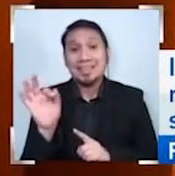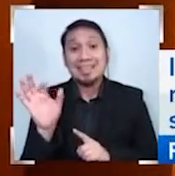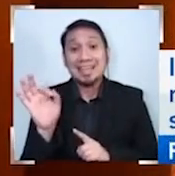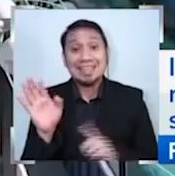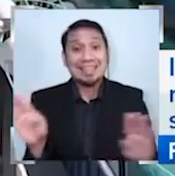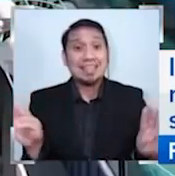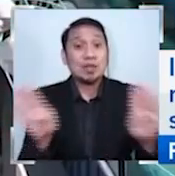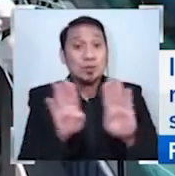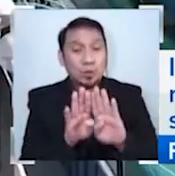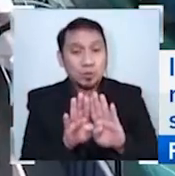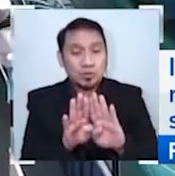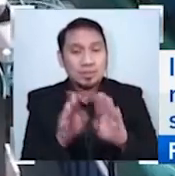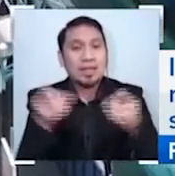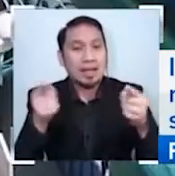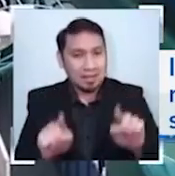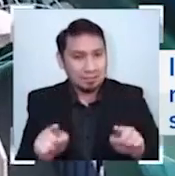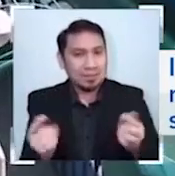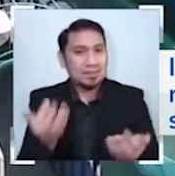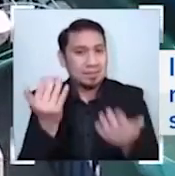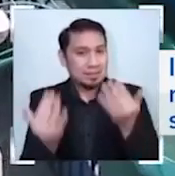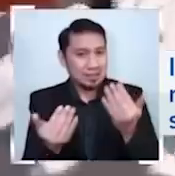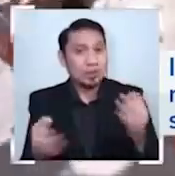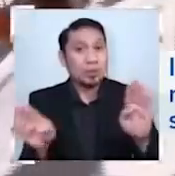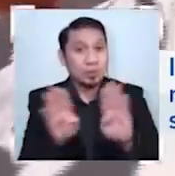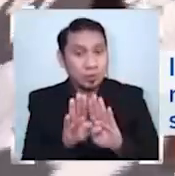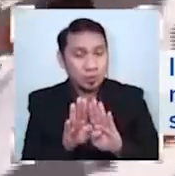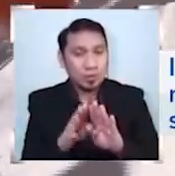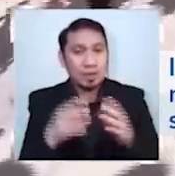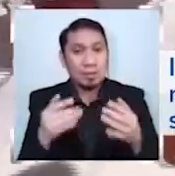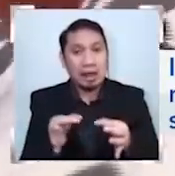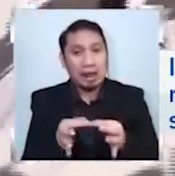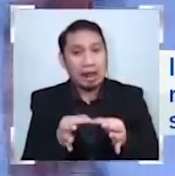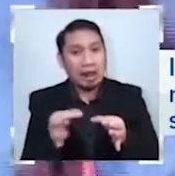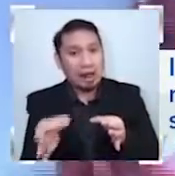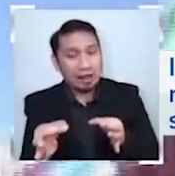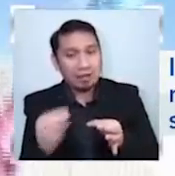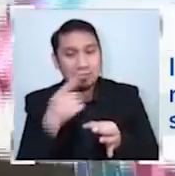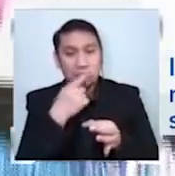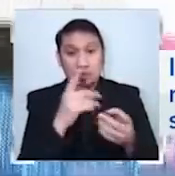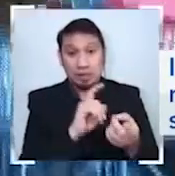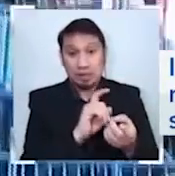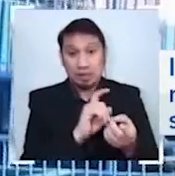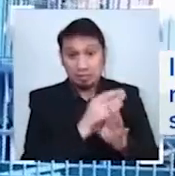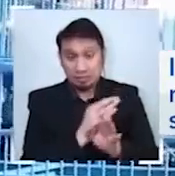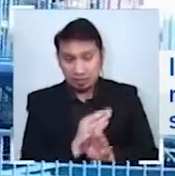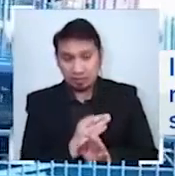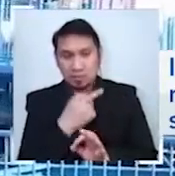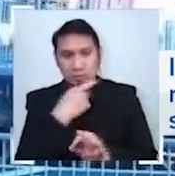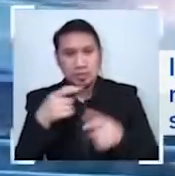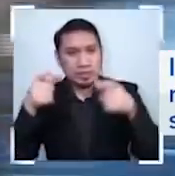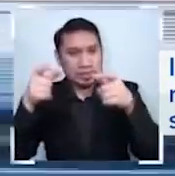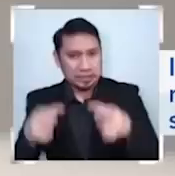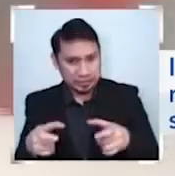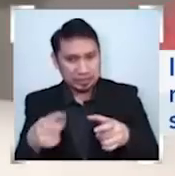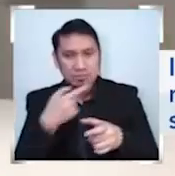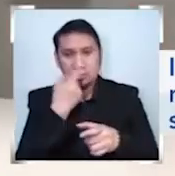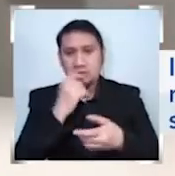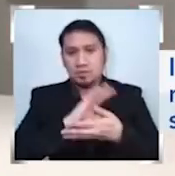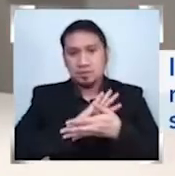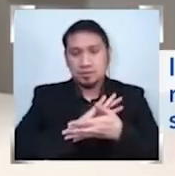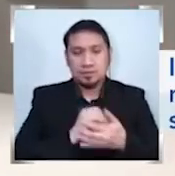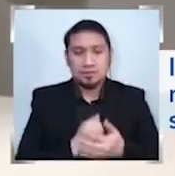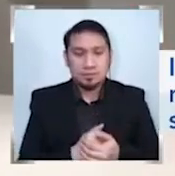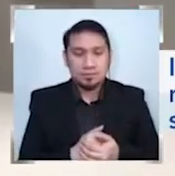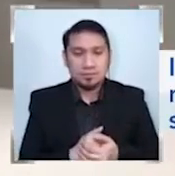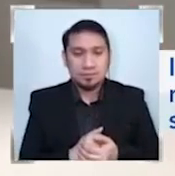matapos masunog. Pero naantala ang muli nitong pagbubukas matapos ang renovation dahil sa lockdown dulot ng COVID pandemic.